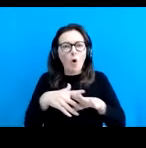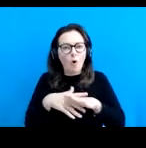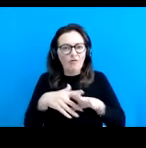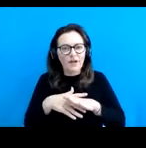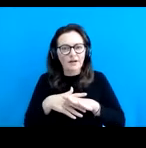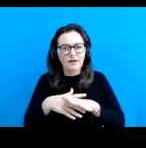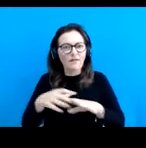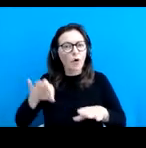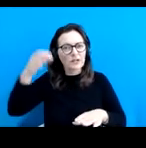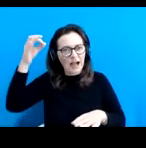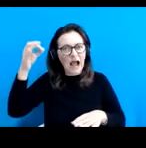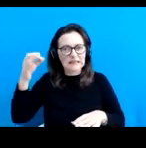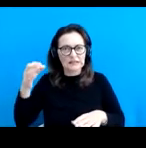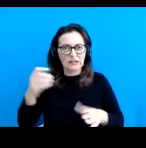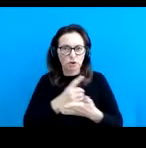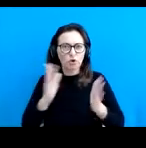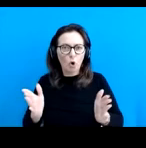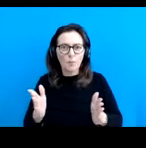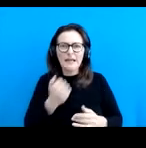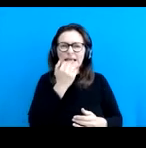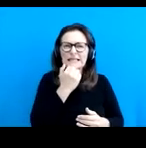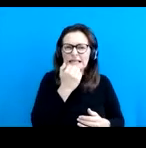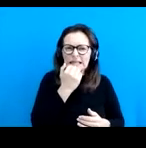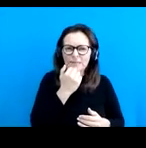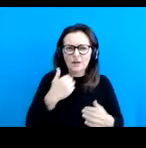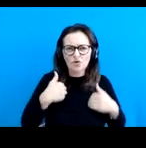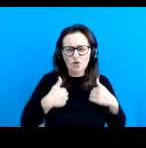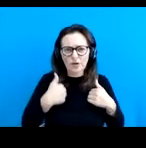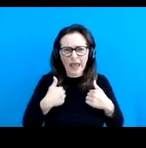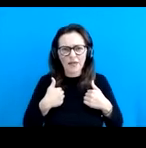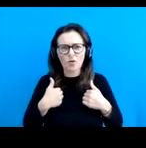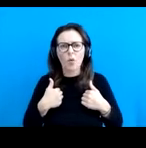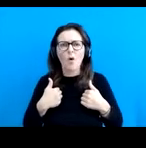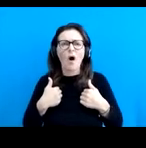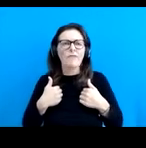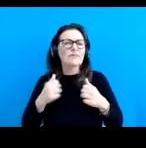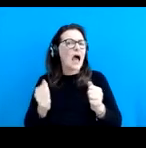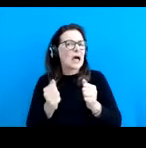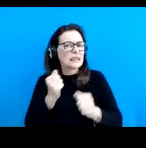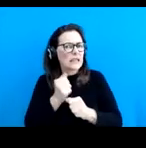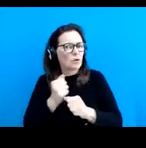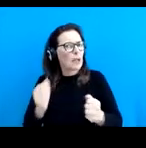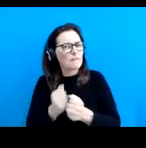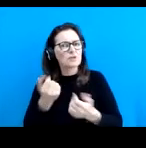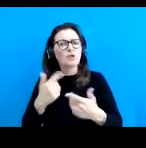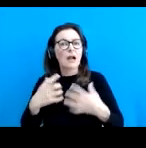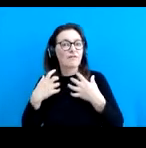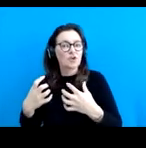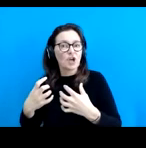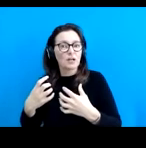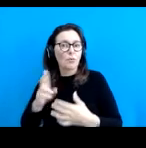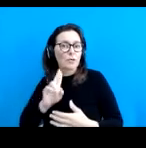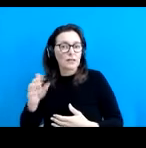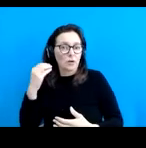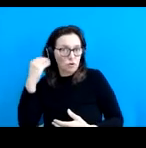mestu, v zasebnem življenju ali v želji po nadaljevanju izobraževanja. Zato v tem poglavju predstavljamo